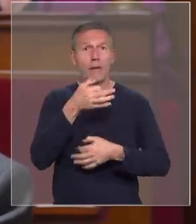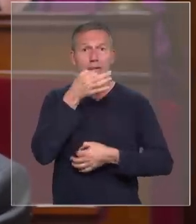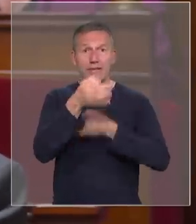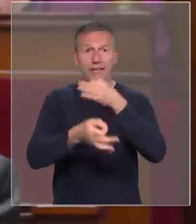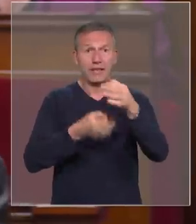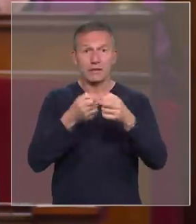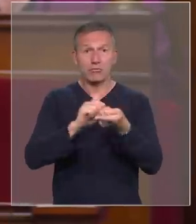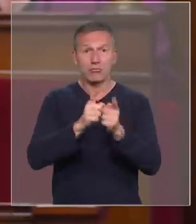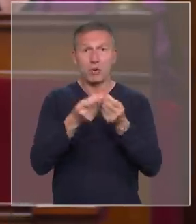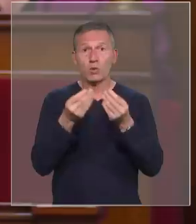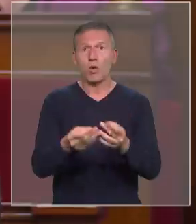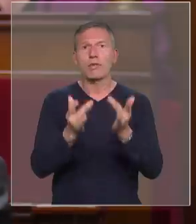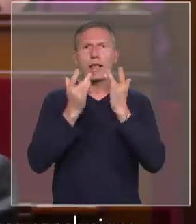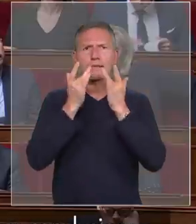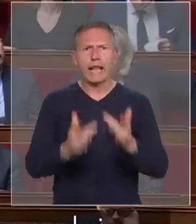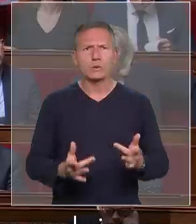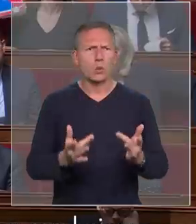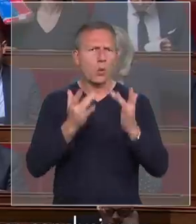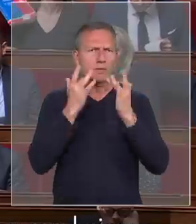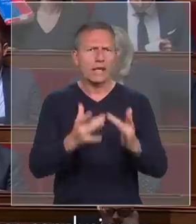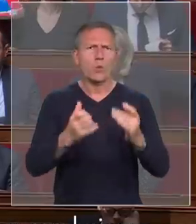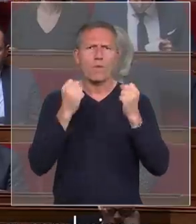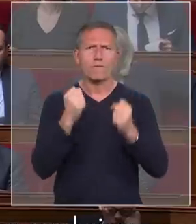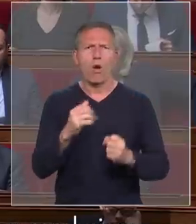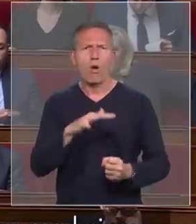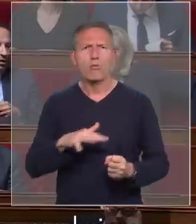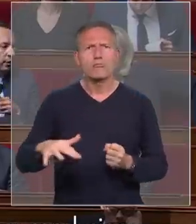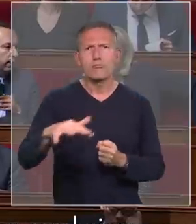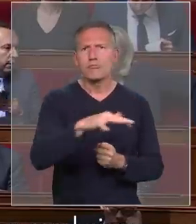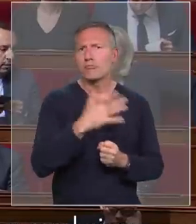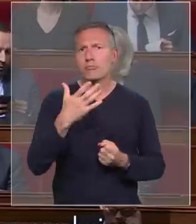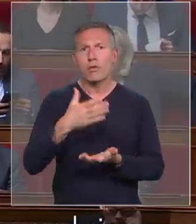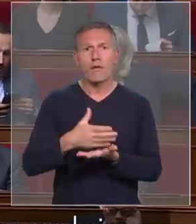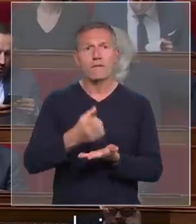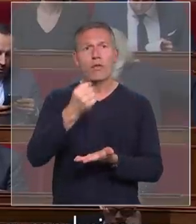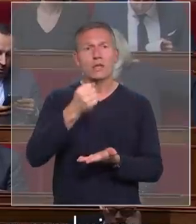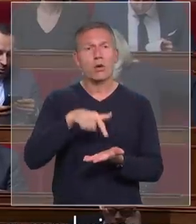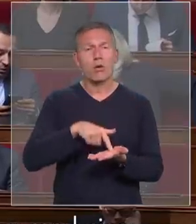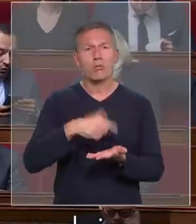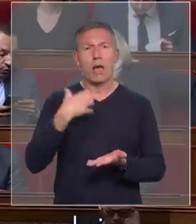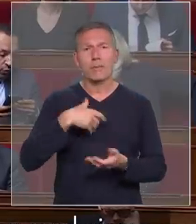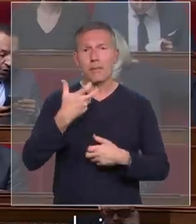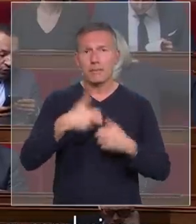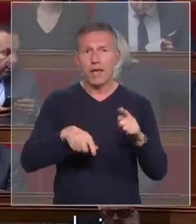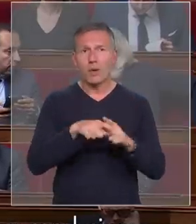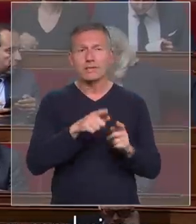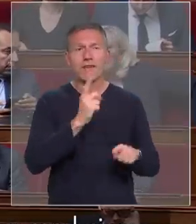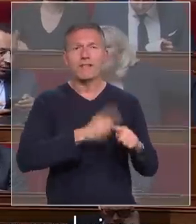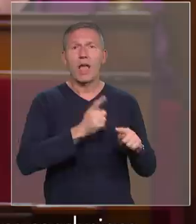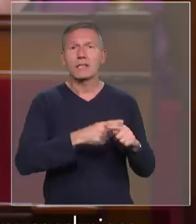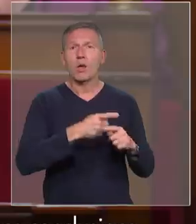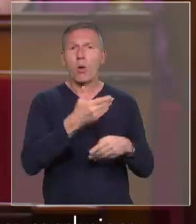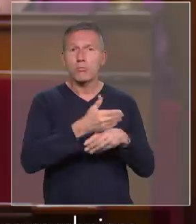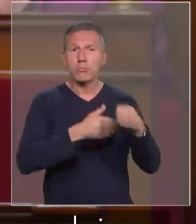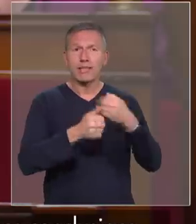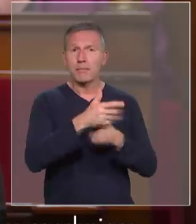déçu. Cette déception est partagée par tous, de la Fondation Abbé Pierre aux artisans de la Fédération du bâtiment,